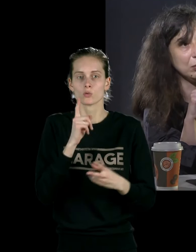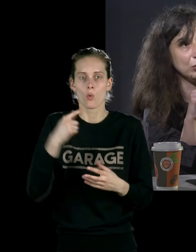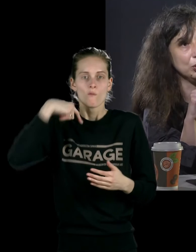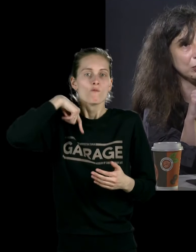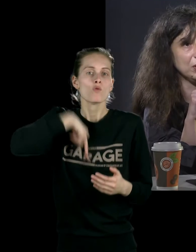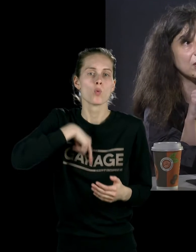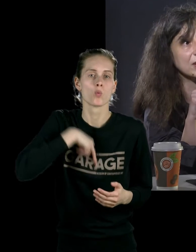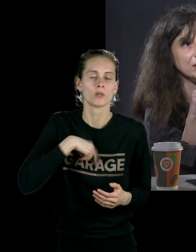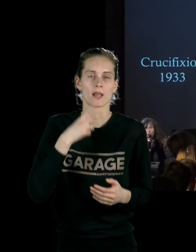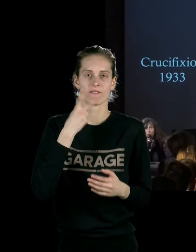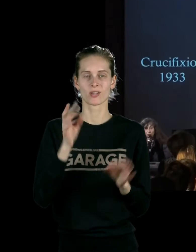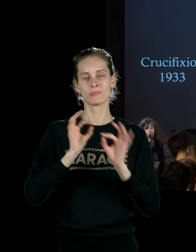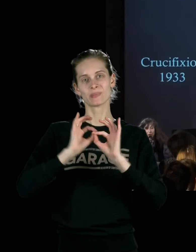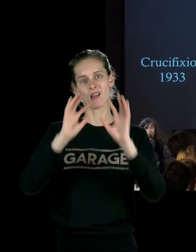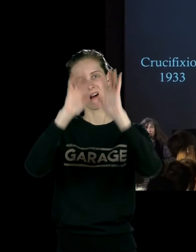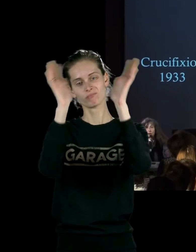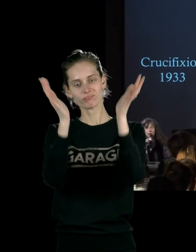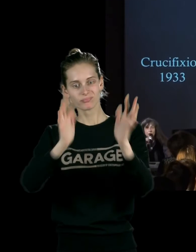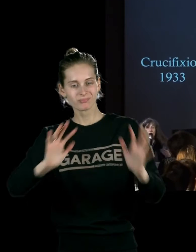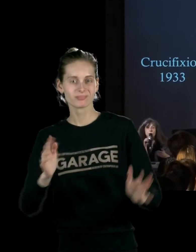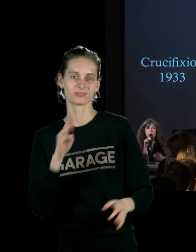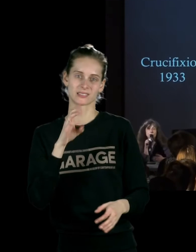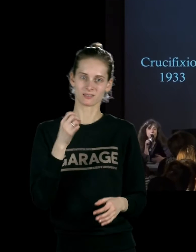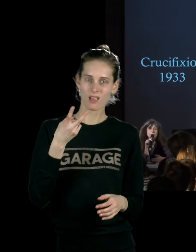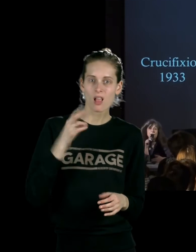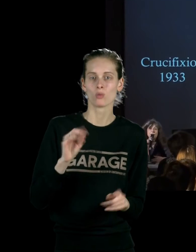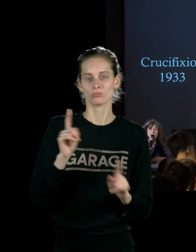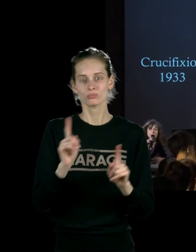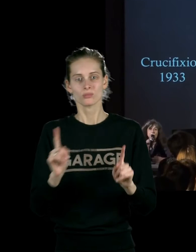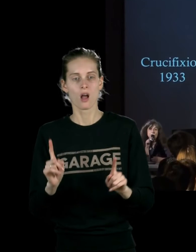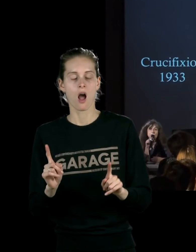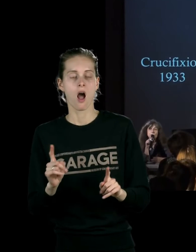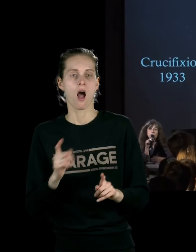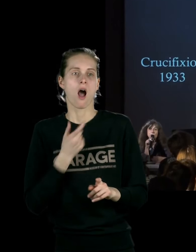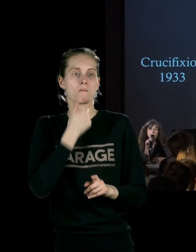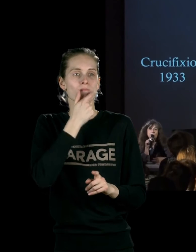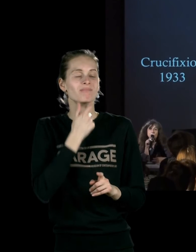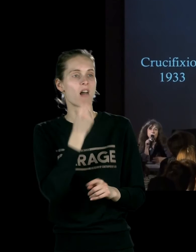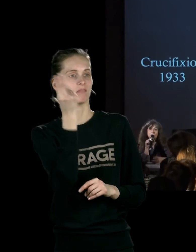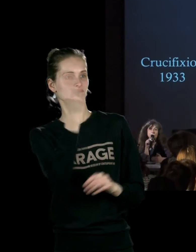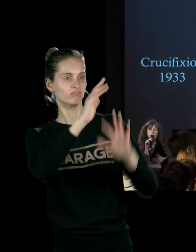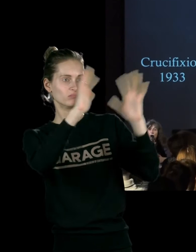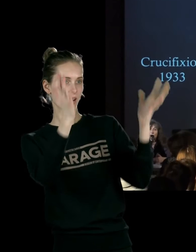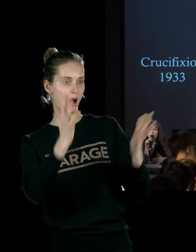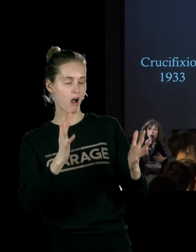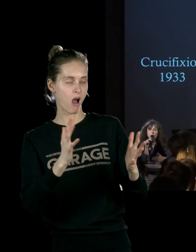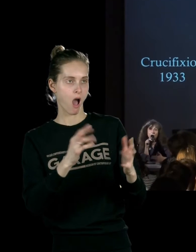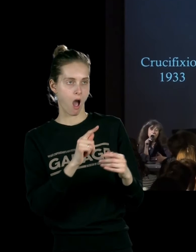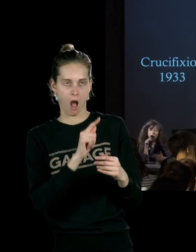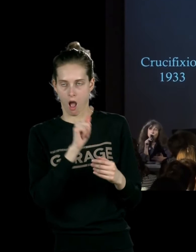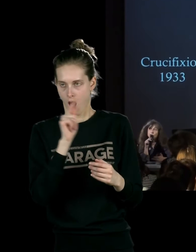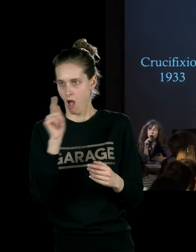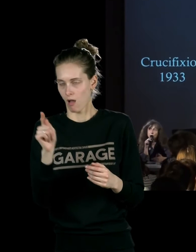та оболочка прекрасная, которую человеческого тела, которую изображало классическое искусство, не имеет, собственно говоря, никакого отношения к